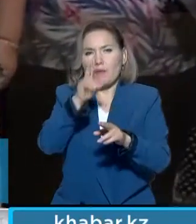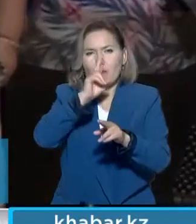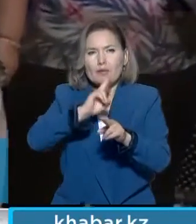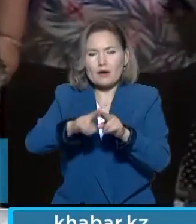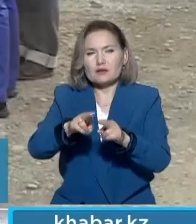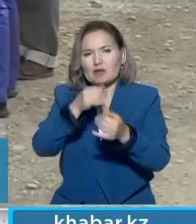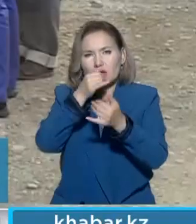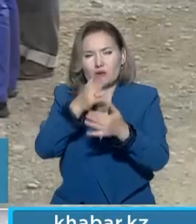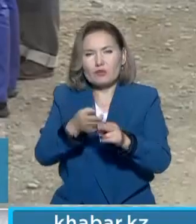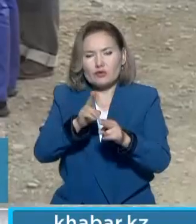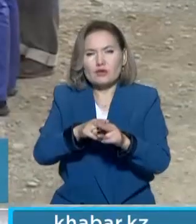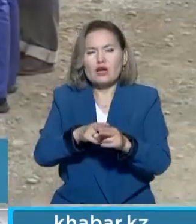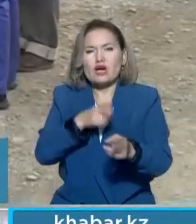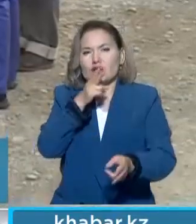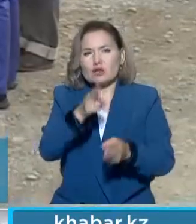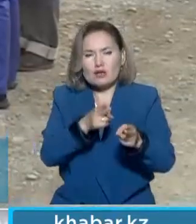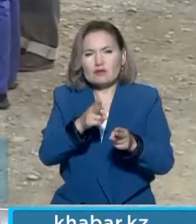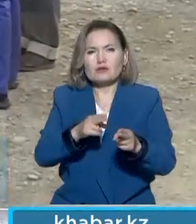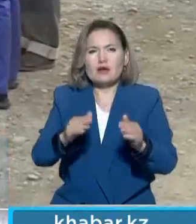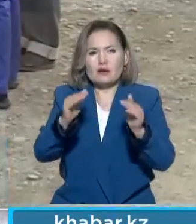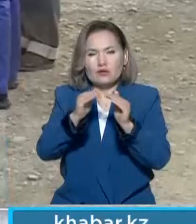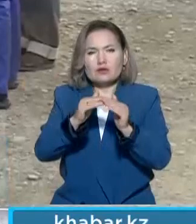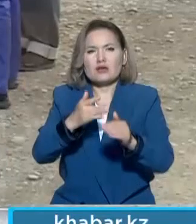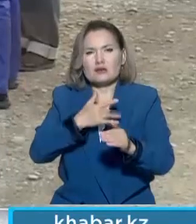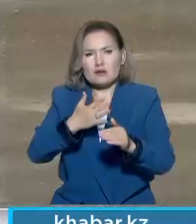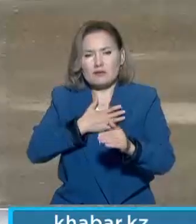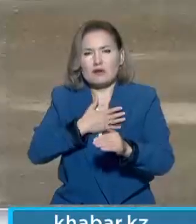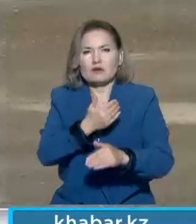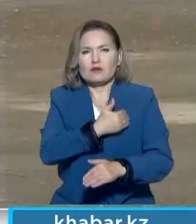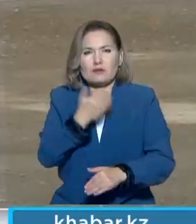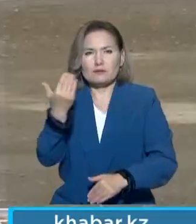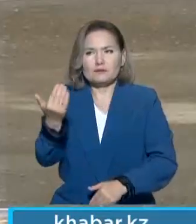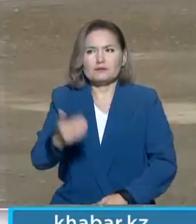барар жеріміз жоқ деп ашынып отыр. Шыңғыс Қалиден, Қуаныш Түргенбаев, хабар, Жетісу облысынан.